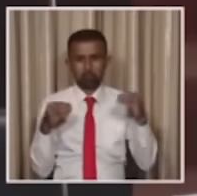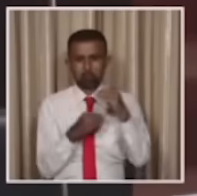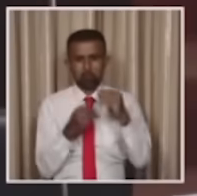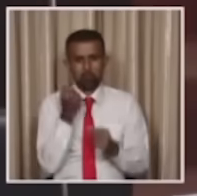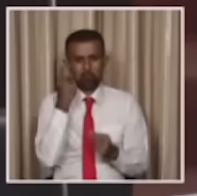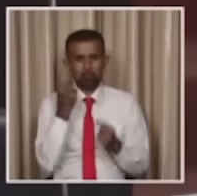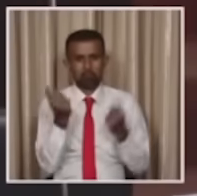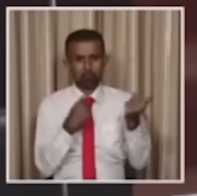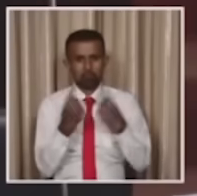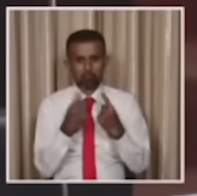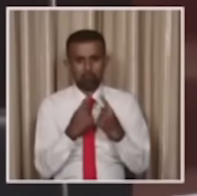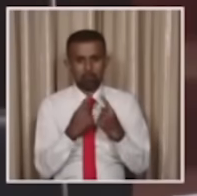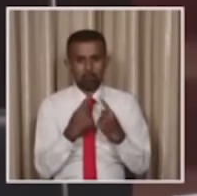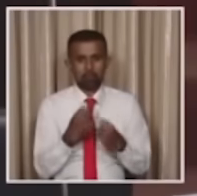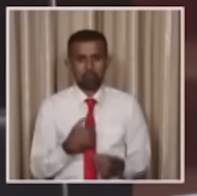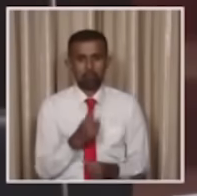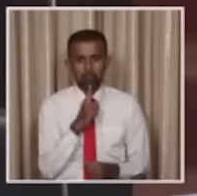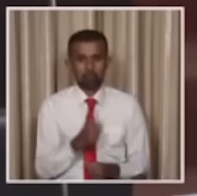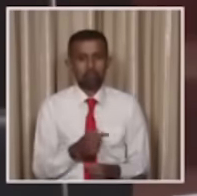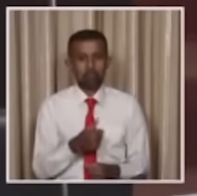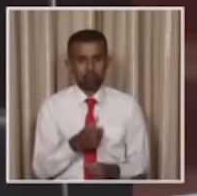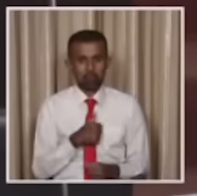වුණා. මං කියන්න කැමති ගරු